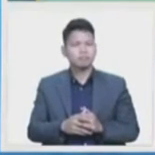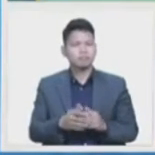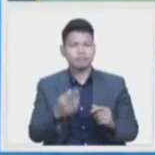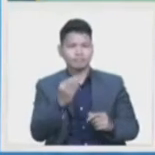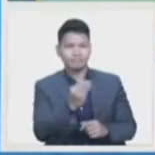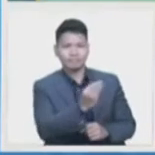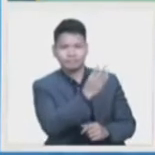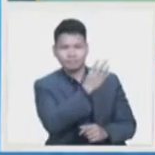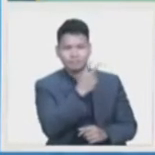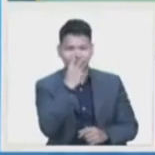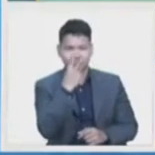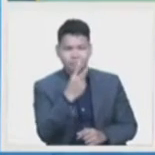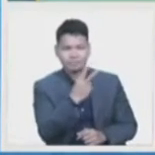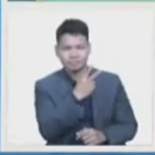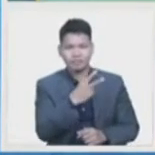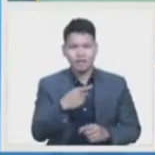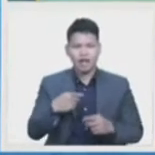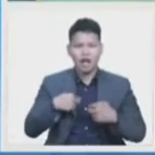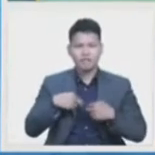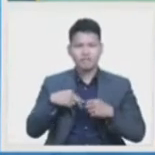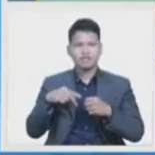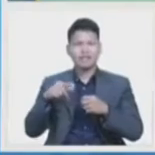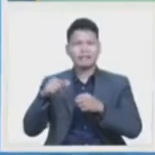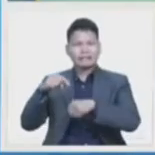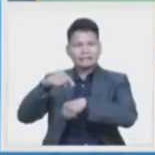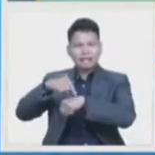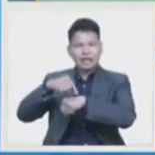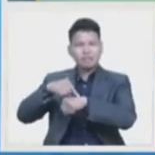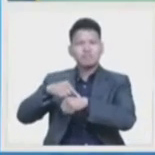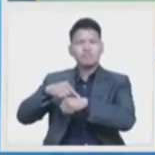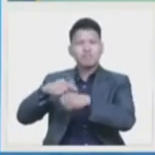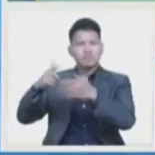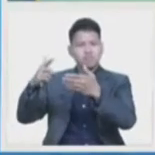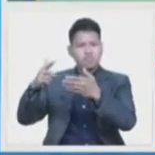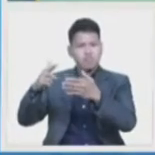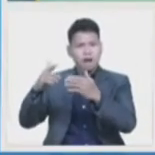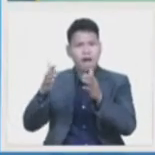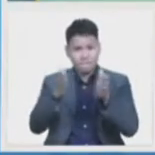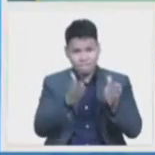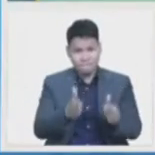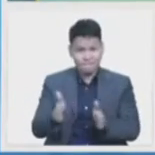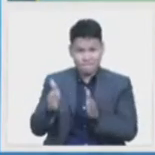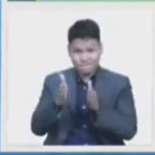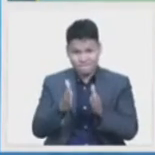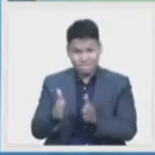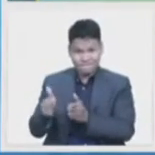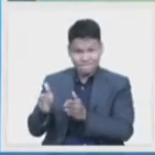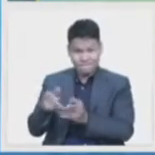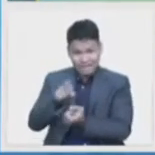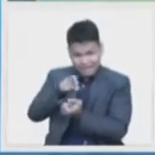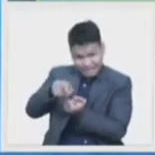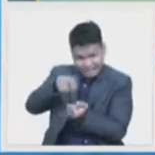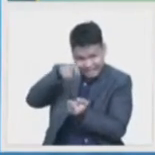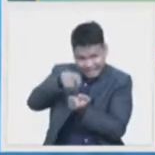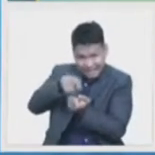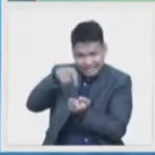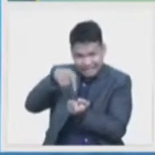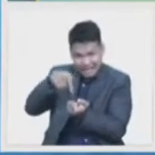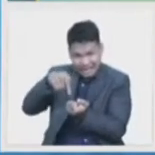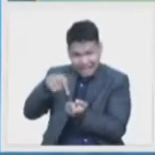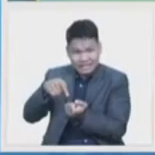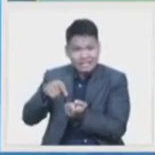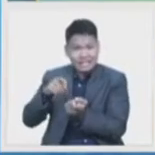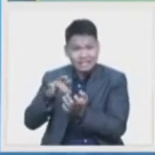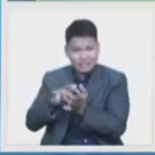nga panahon. When the fullness of time has come, in other words, naana ang plano, naana ang timetable nga si